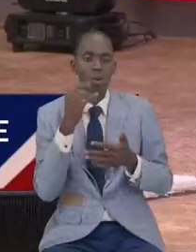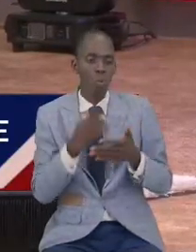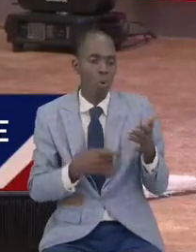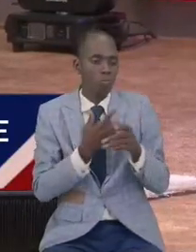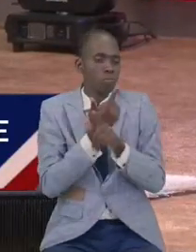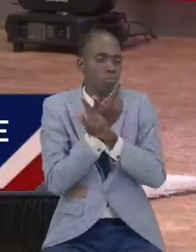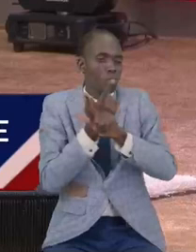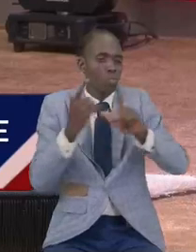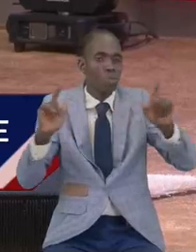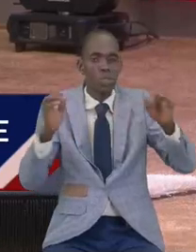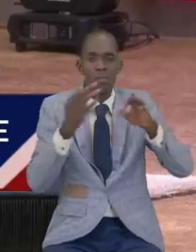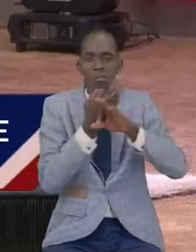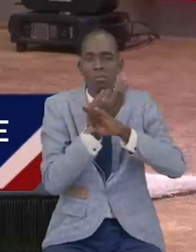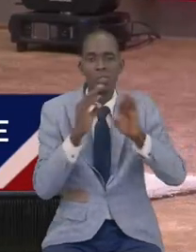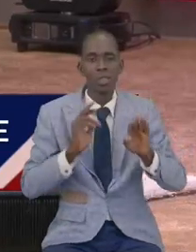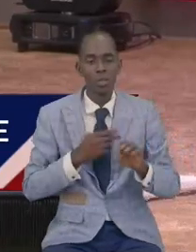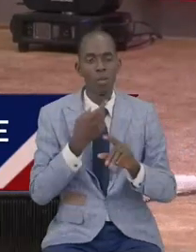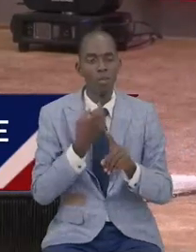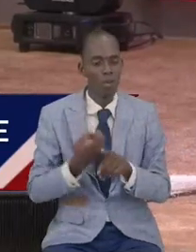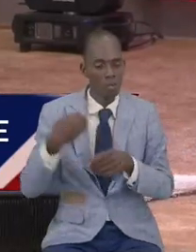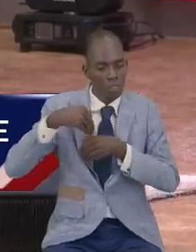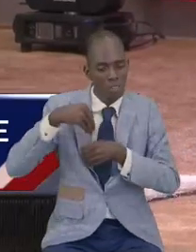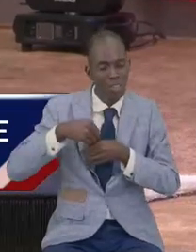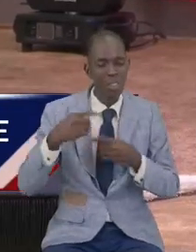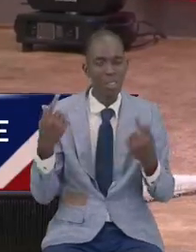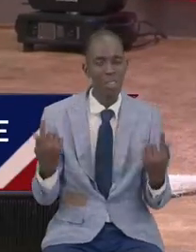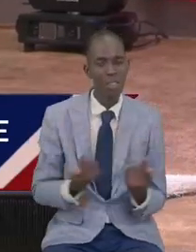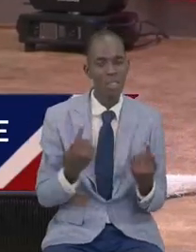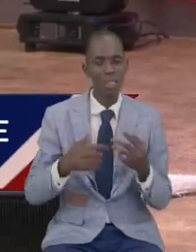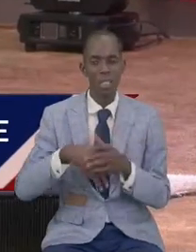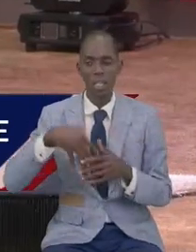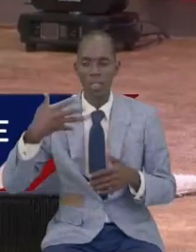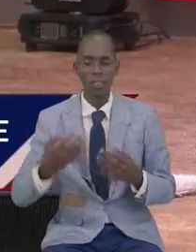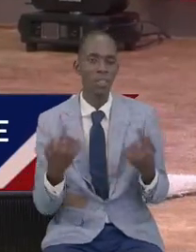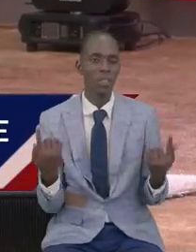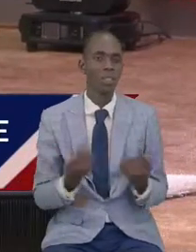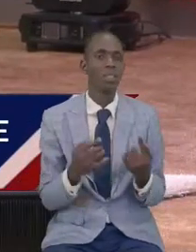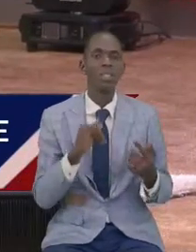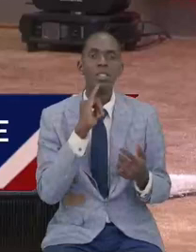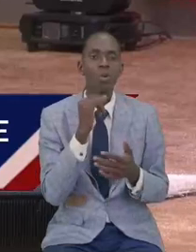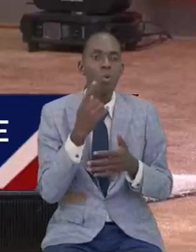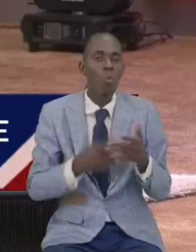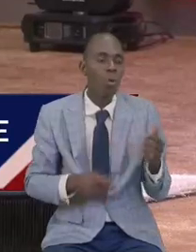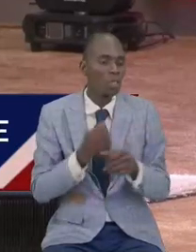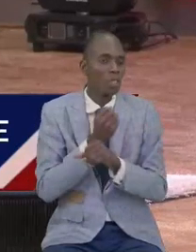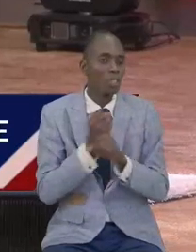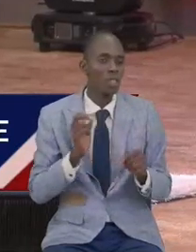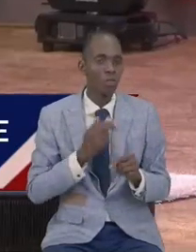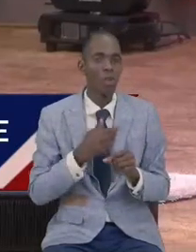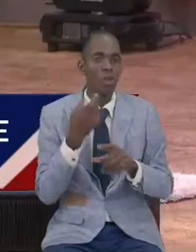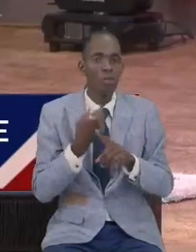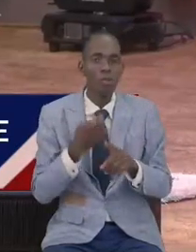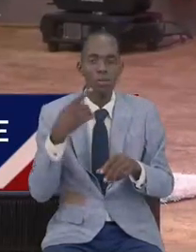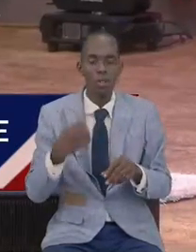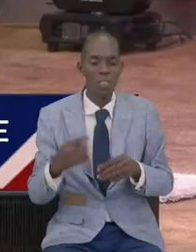nous libère du péché extérieur. Cela nous libère de la dépravation du